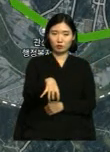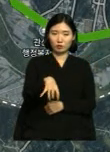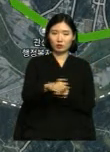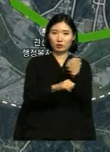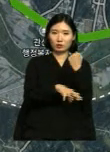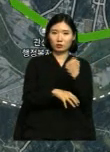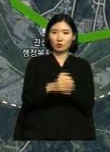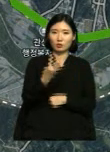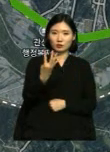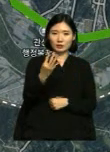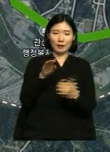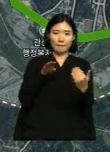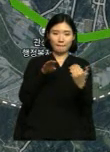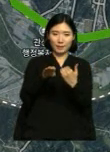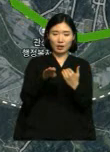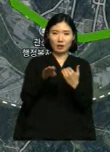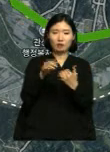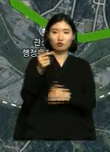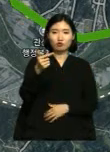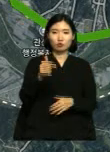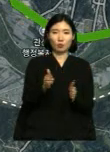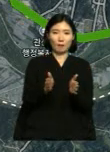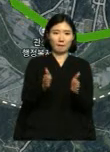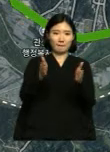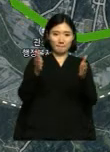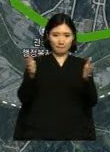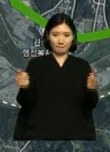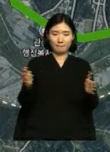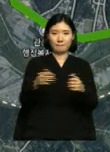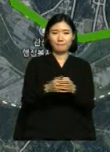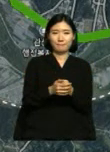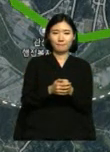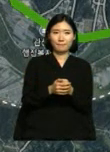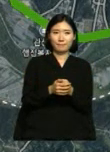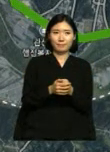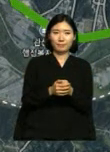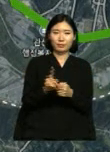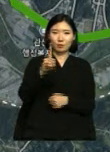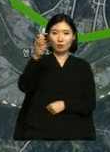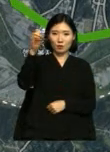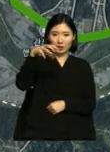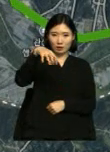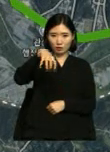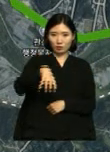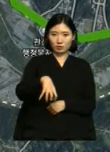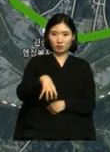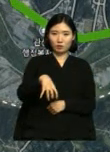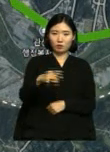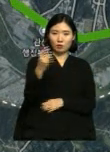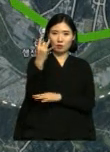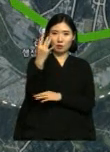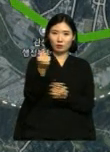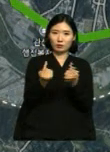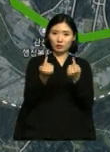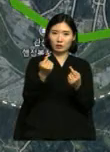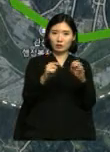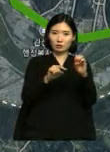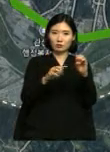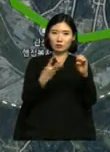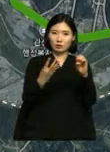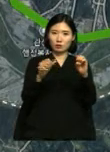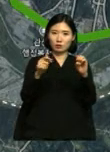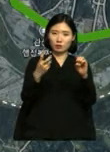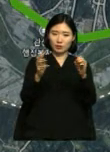왕복 4차선에서 6차선으로 확장하기로 했습니다. 이에 따라 고양시 구간은 당초보다